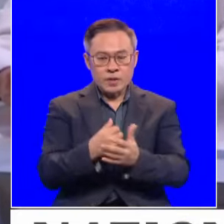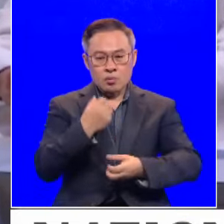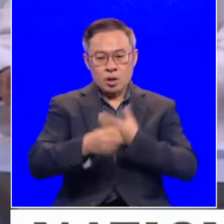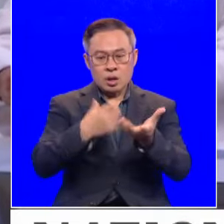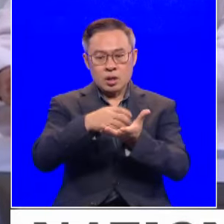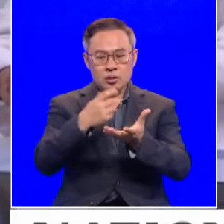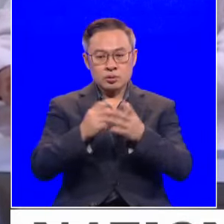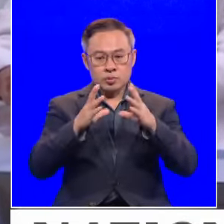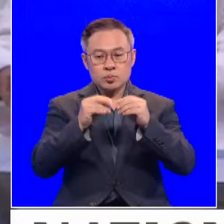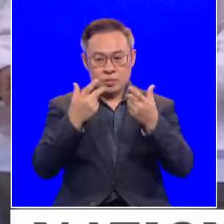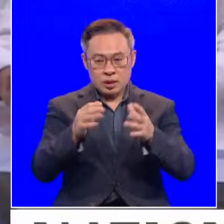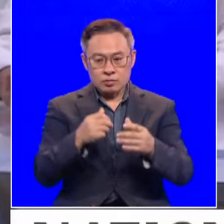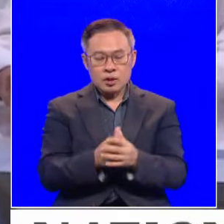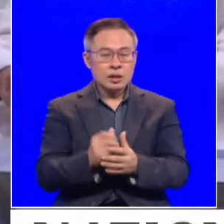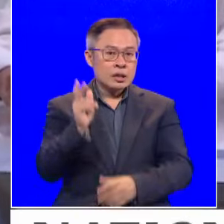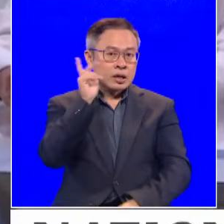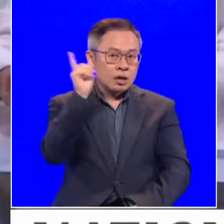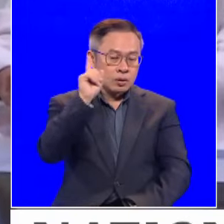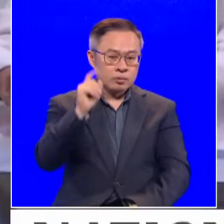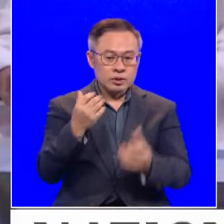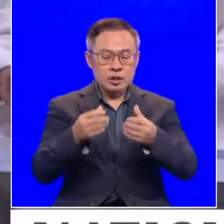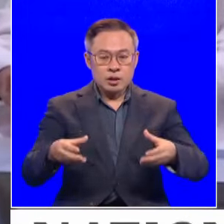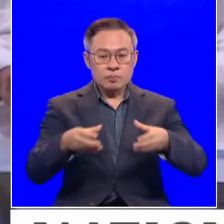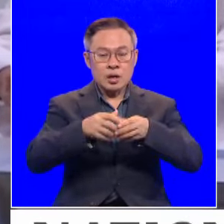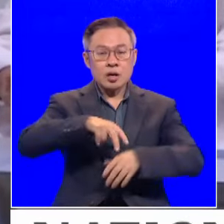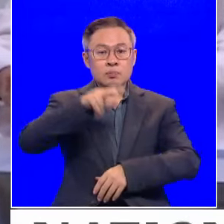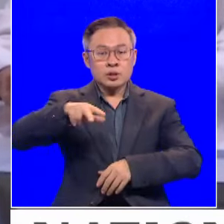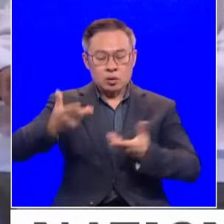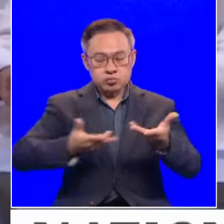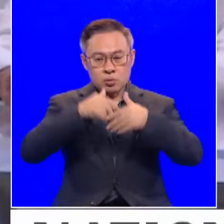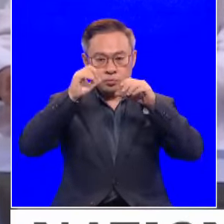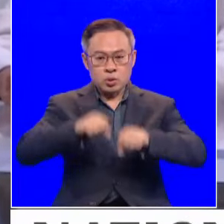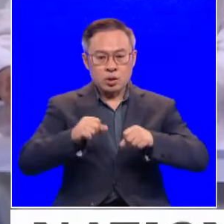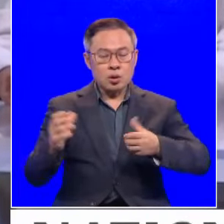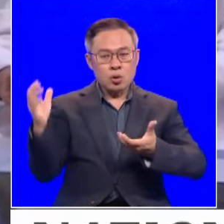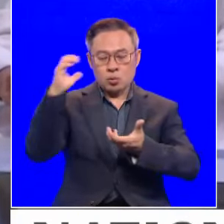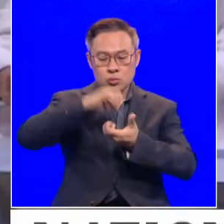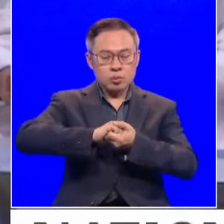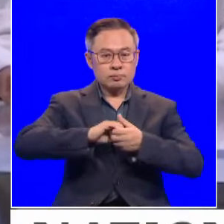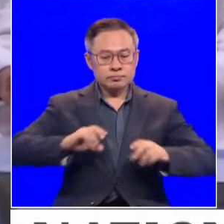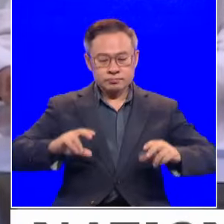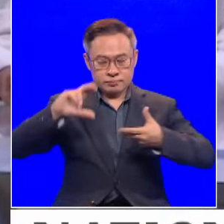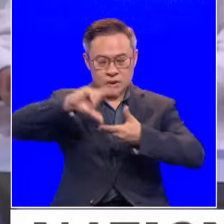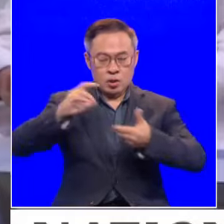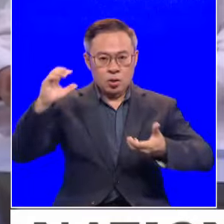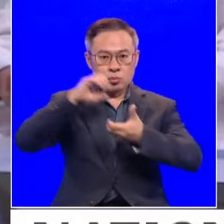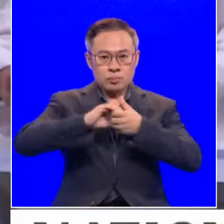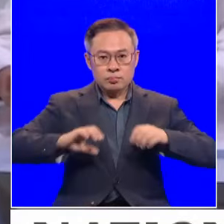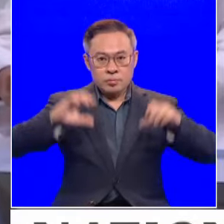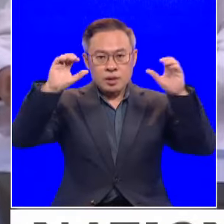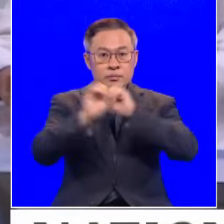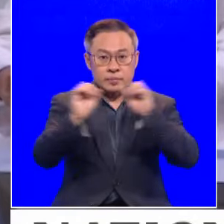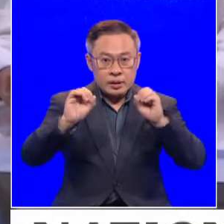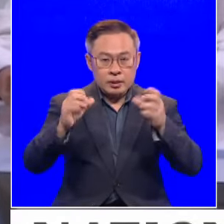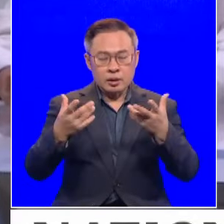ประชุมว่ามีข่าวปรากฏนะคะว่าพังพรรคเพื่อไทยมีมติไม่ให้พรรคพลังประชารัฐร่วมรัฐบาลจึงฝากไปยังพรรคเพื่อไทยค่ะ